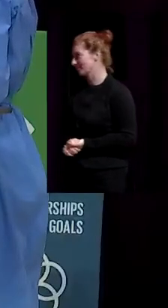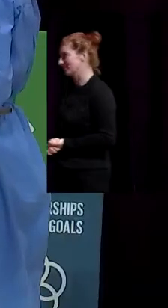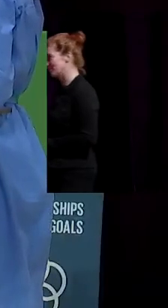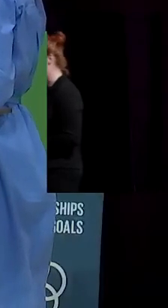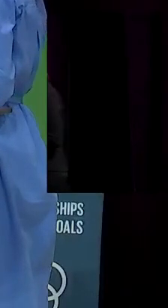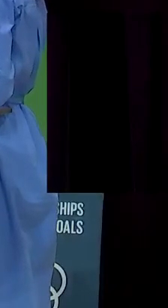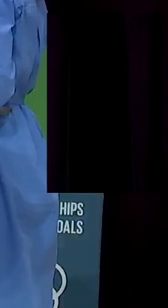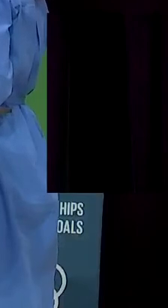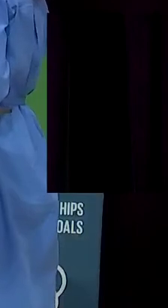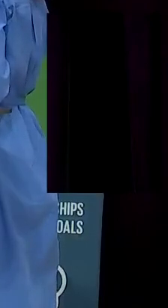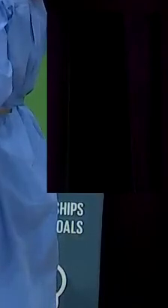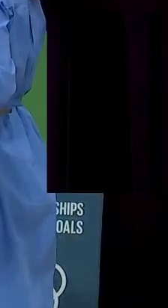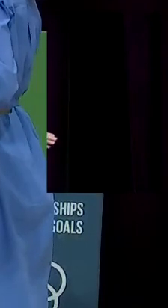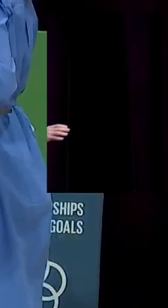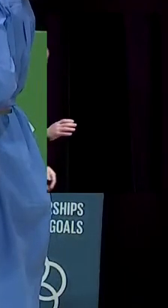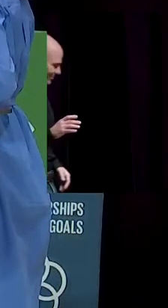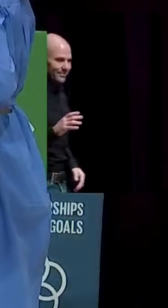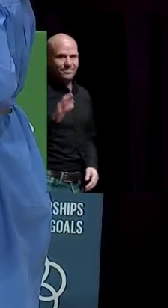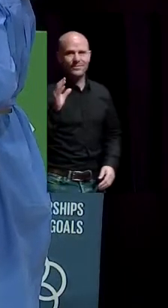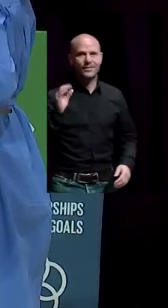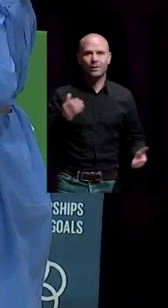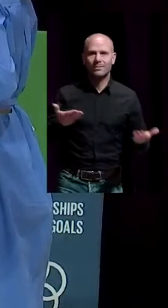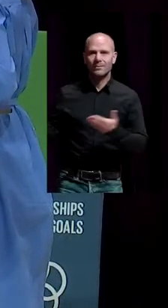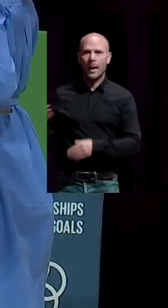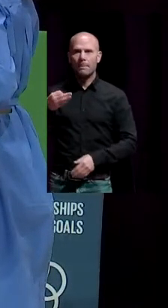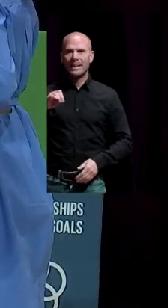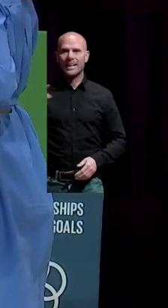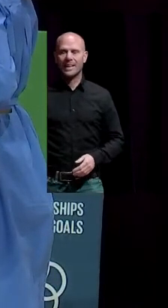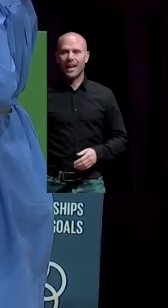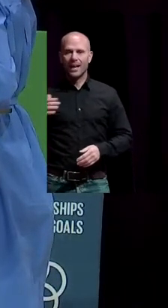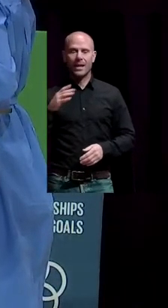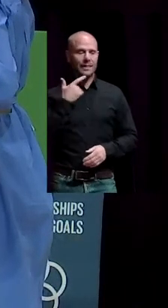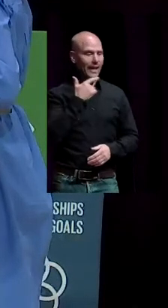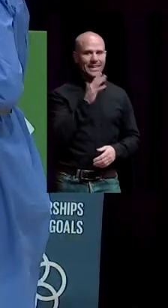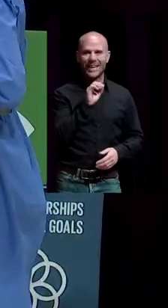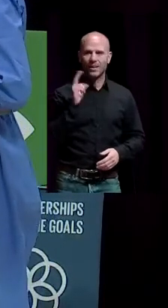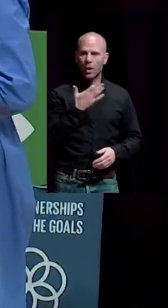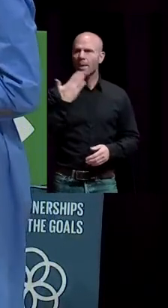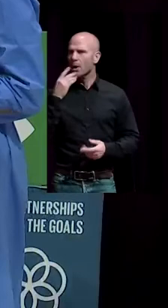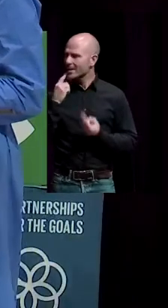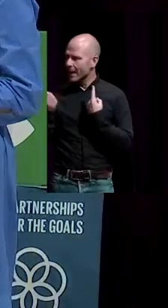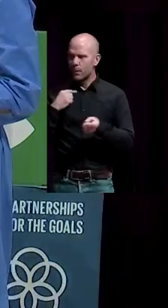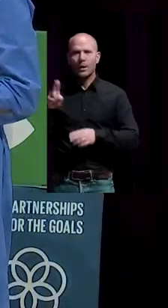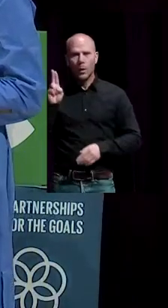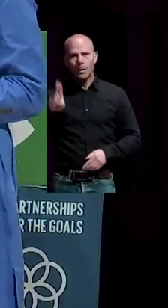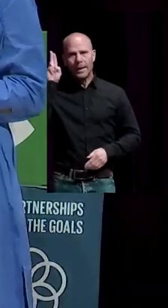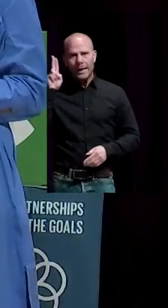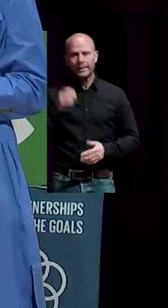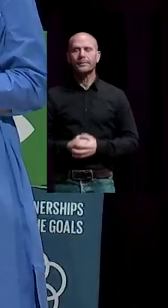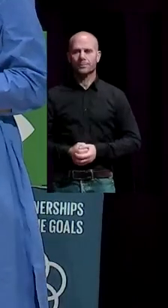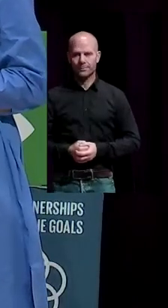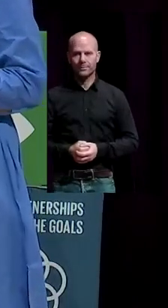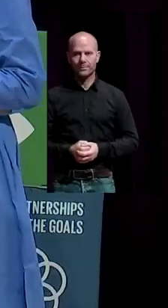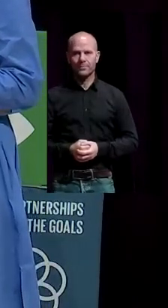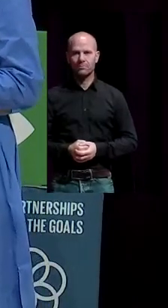Och nu lämnar jag över till dig, Pernilla. Tack Jenny, och vilket bra samtal, konkret. Vi har